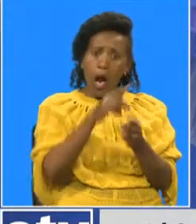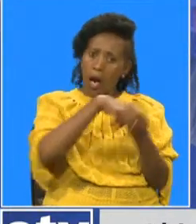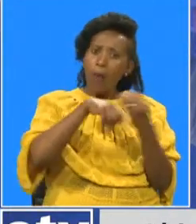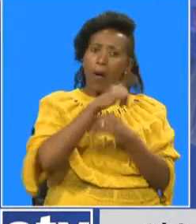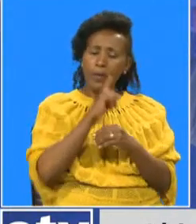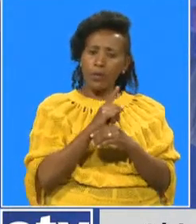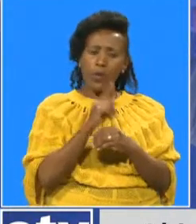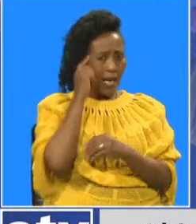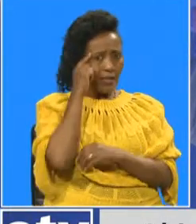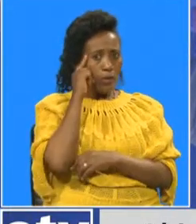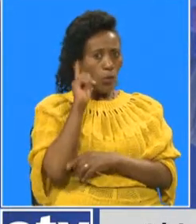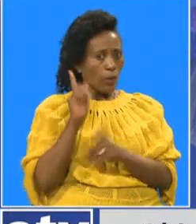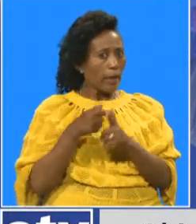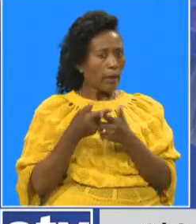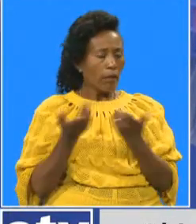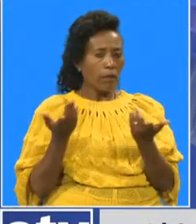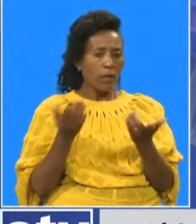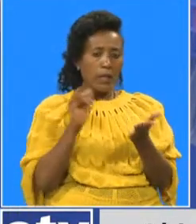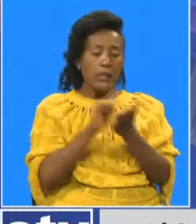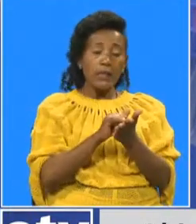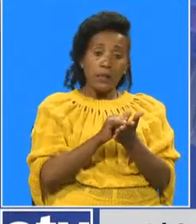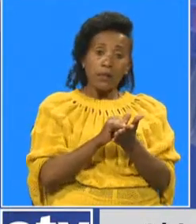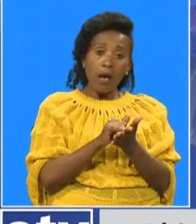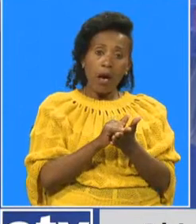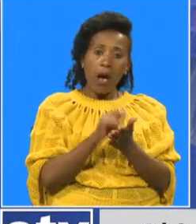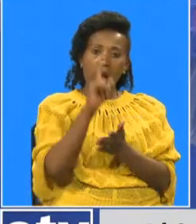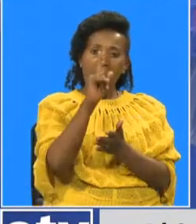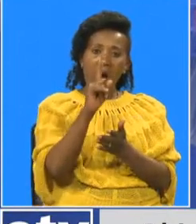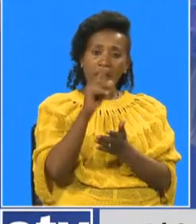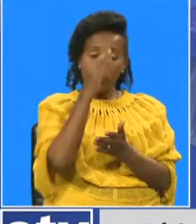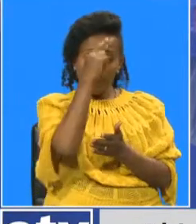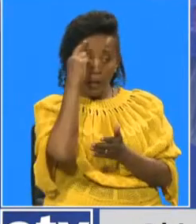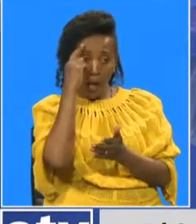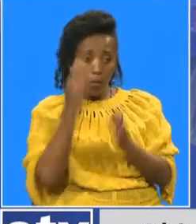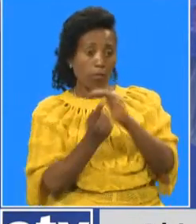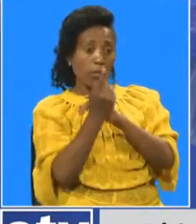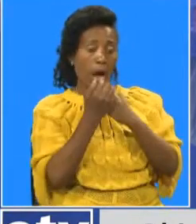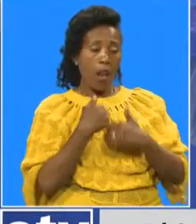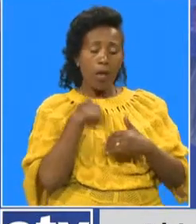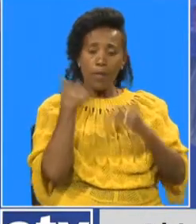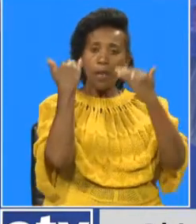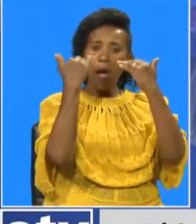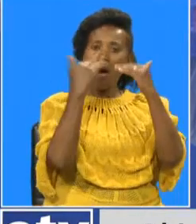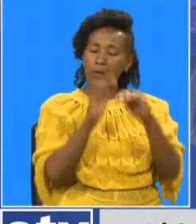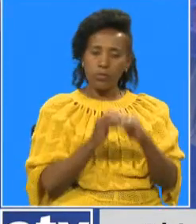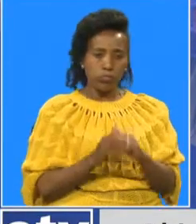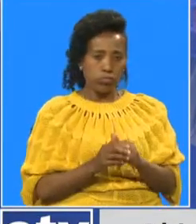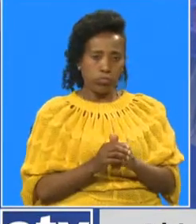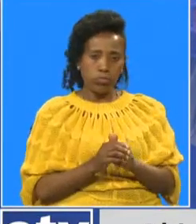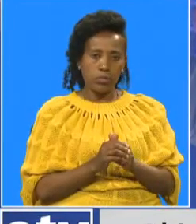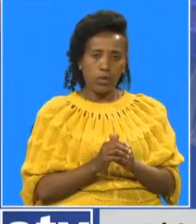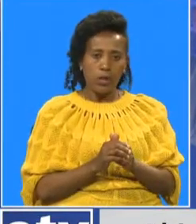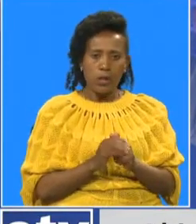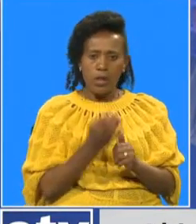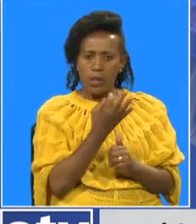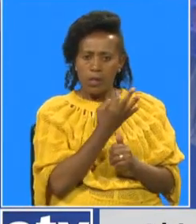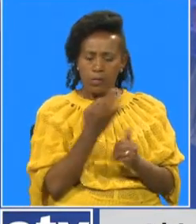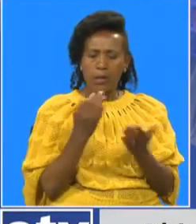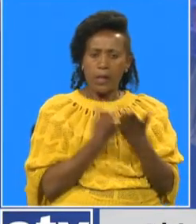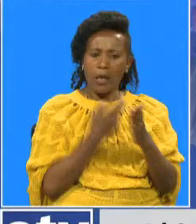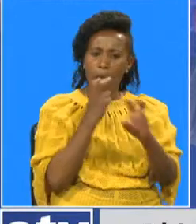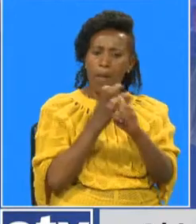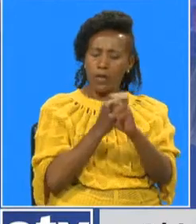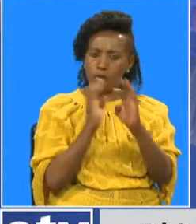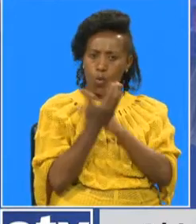ነው። አስበው እንግዲህ እዛ አንድ ኬዝ ኖረ ማለት ምን ያህል ሲሪየስ ኬዝ